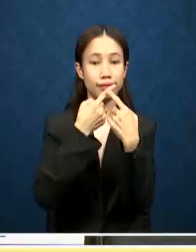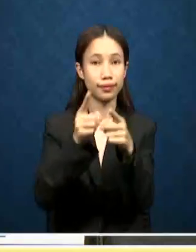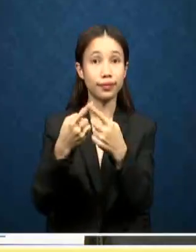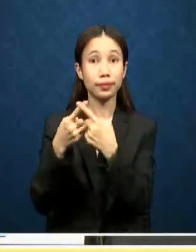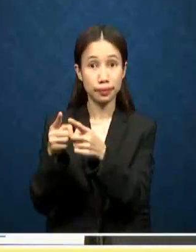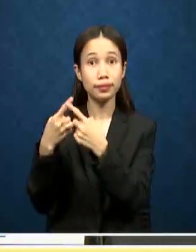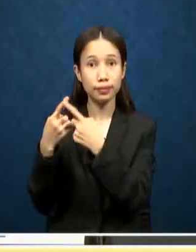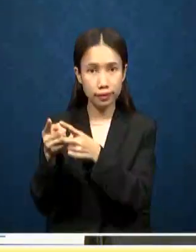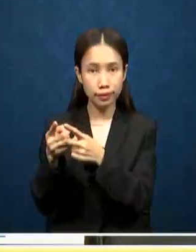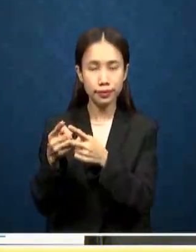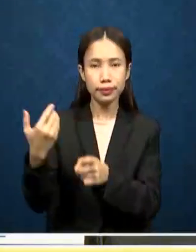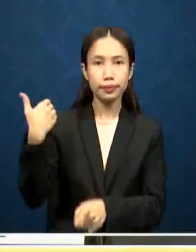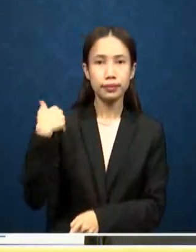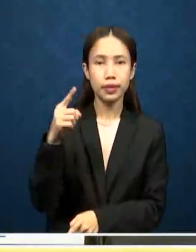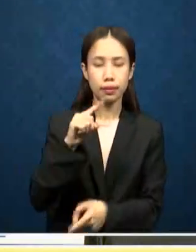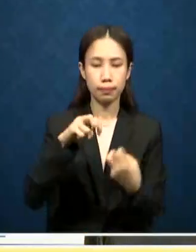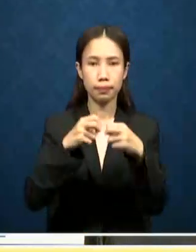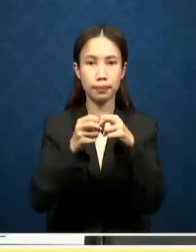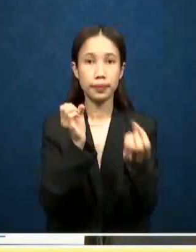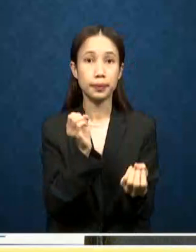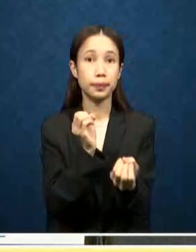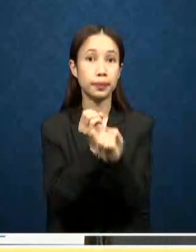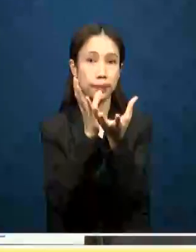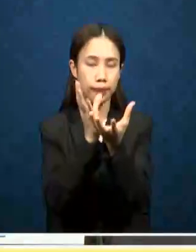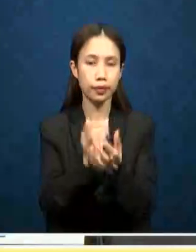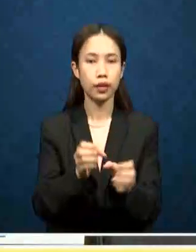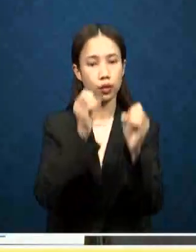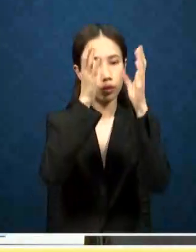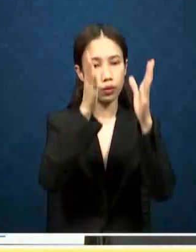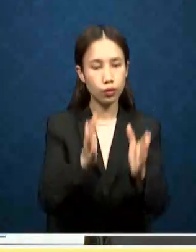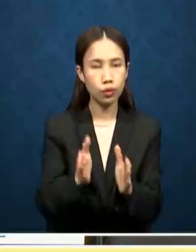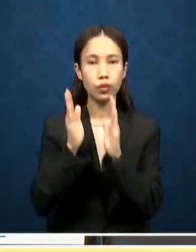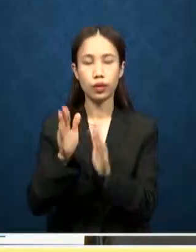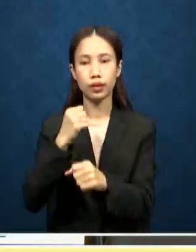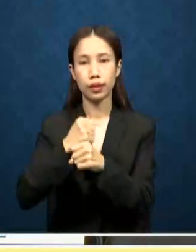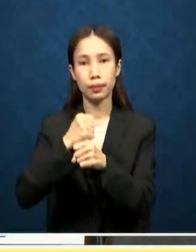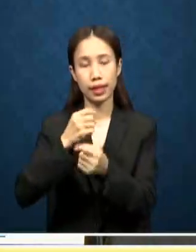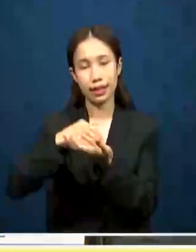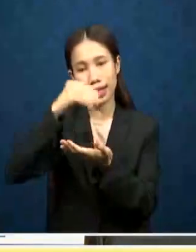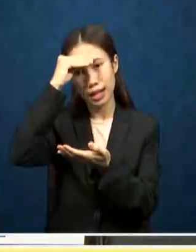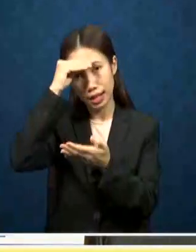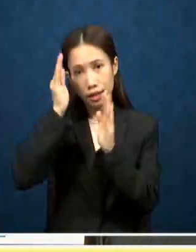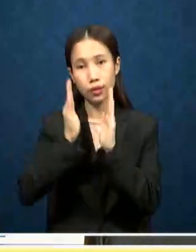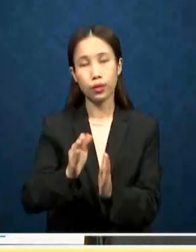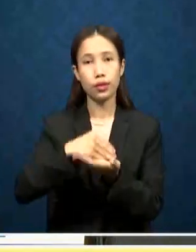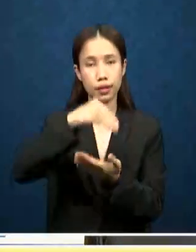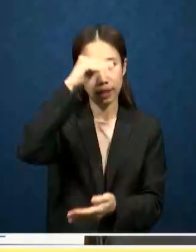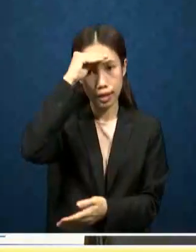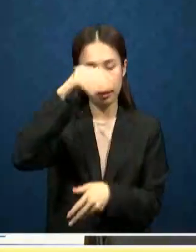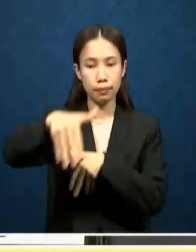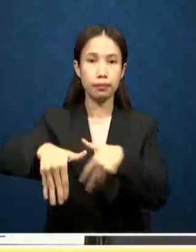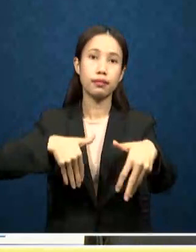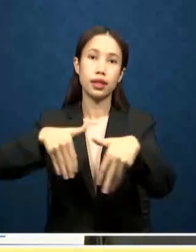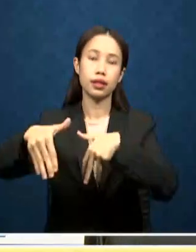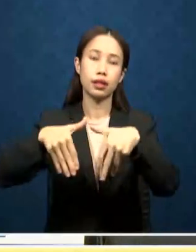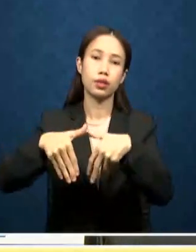ไปมันจะเกิดผลกระทบต่อครูและบุคลากรทาการศึกษาต่อนักศึกษาประชาชนที่